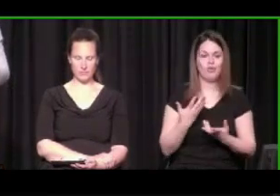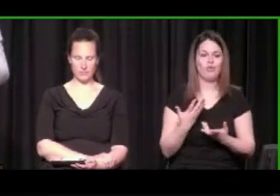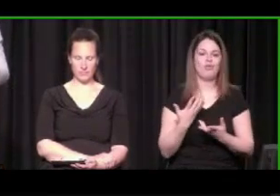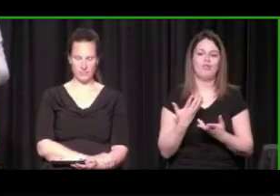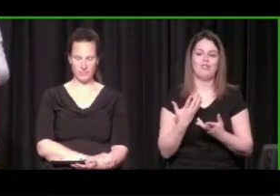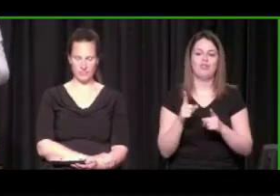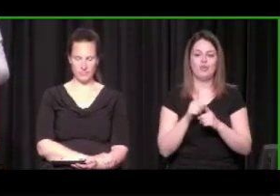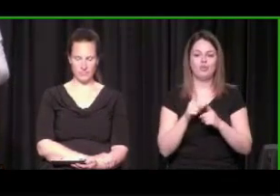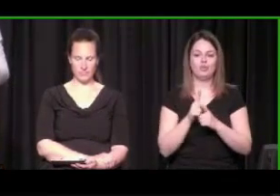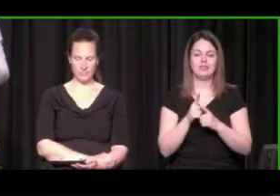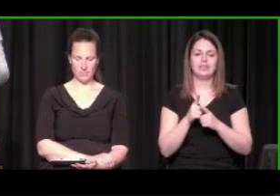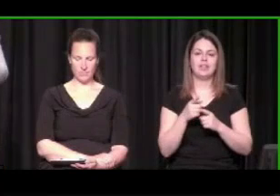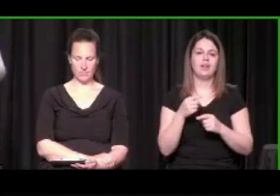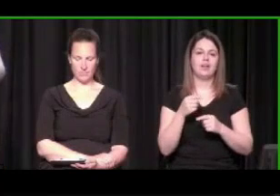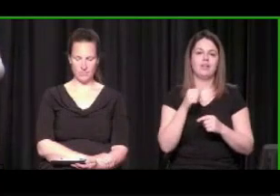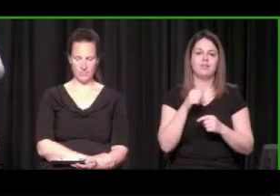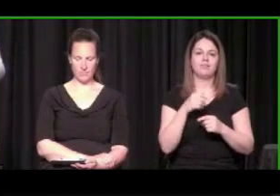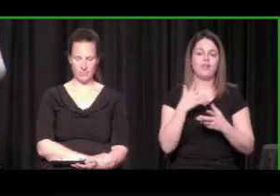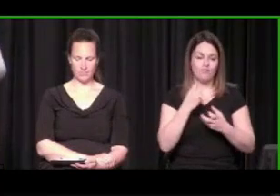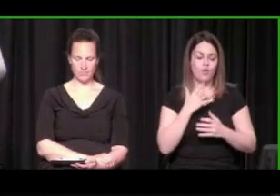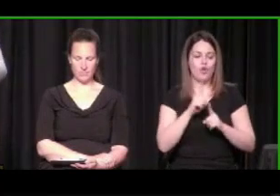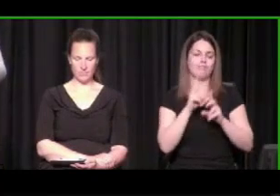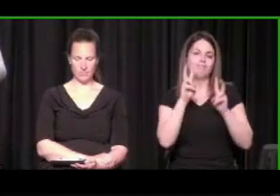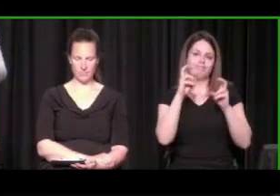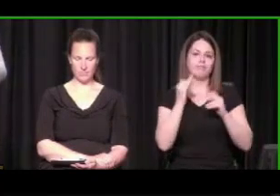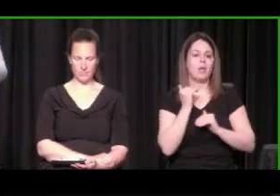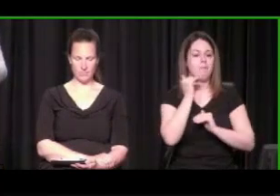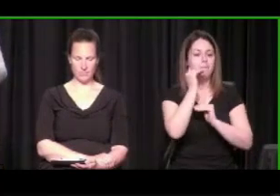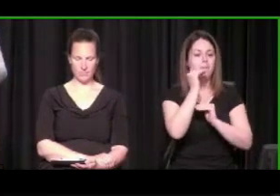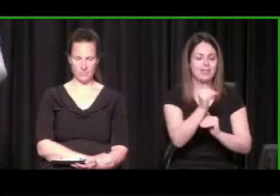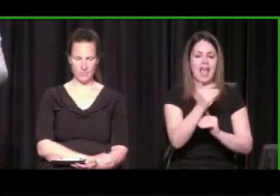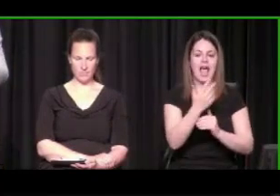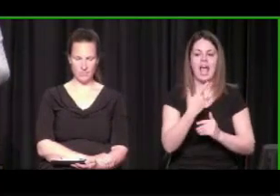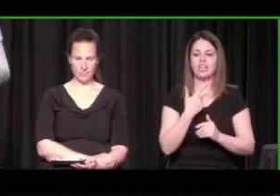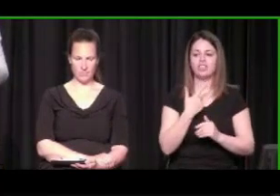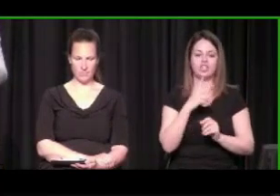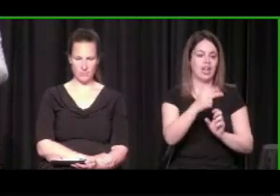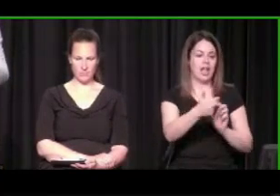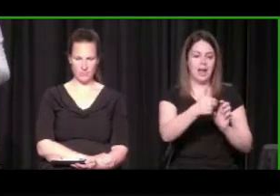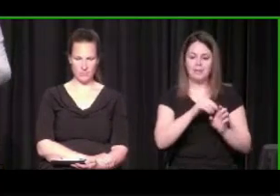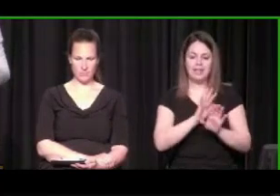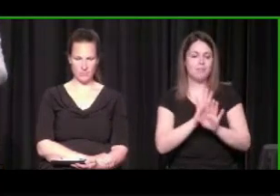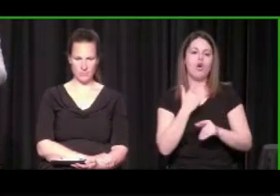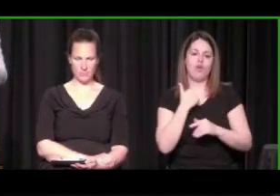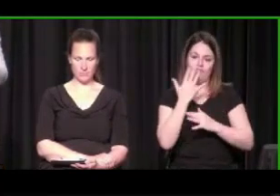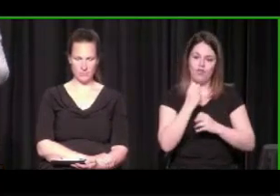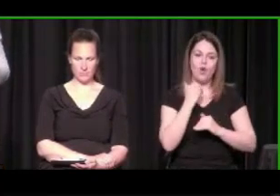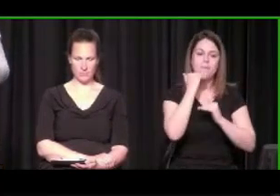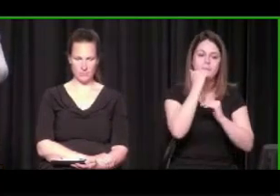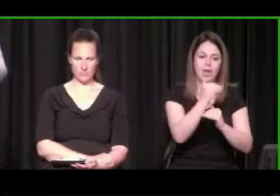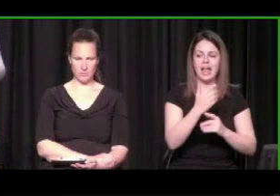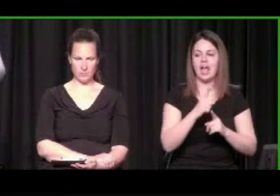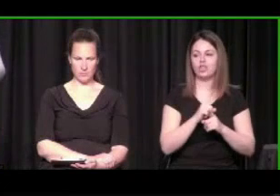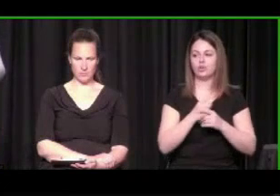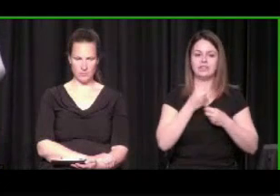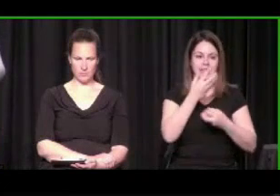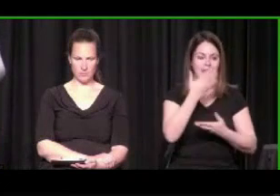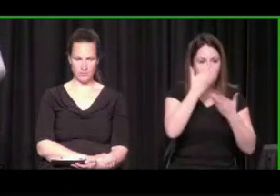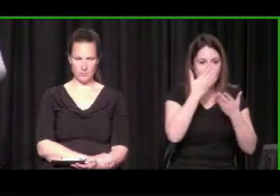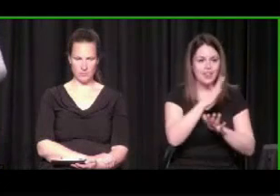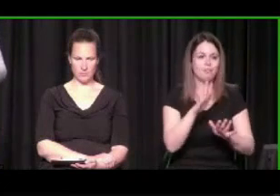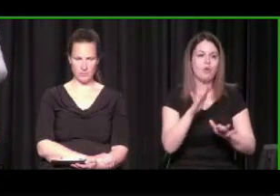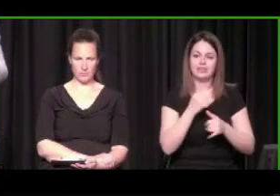idée qui n'est pas nécessairement malveillante, de protéger la personne en se disant, ben, nous ne l'inquiéterons pas si on ne lui révèle pas